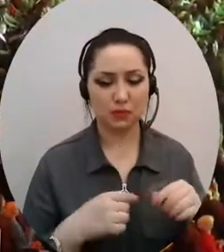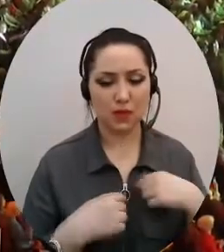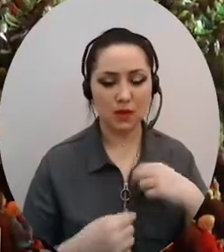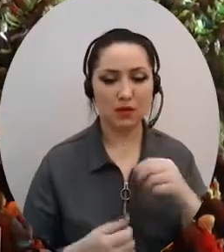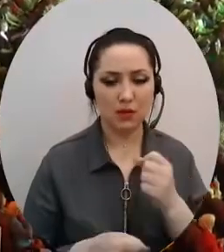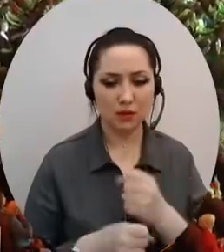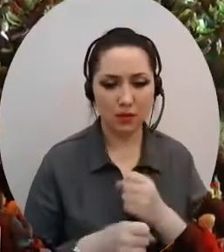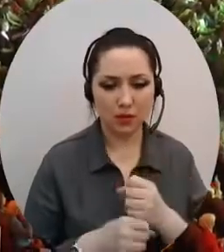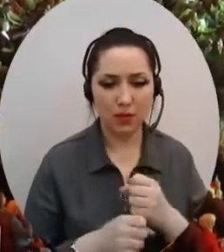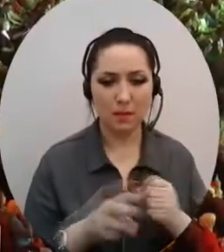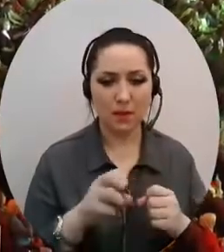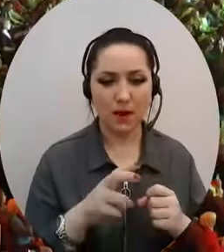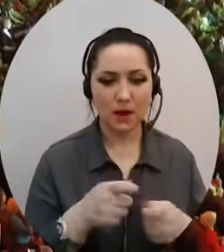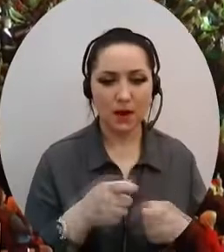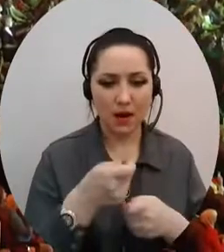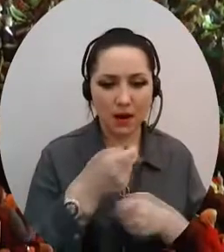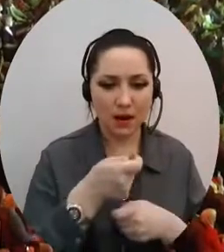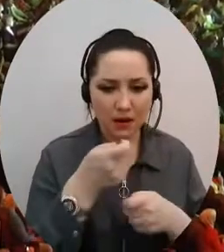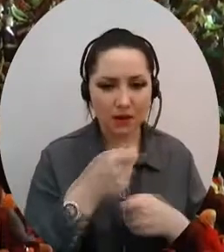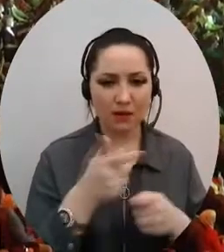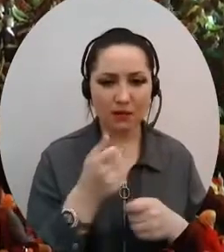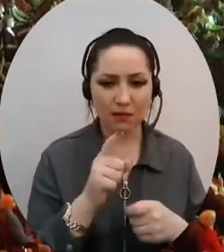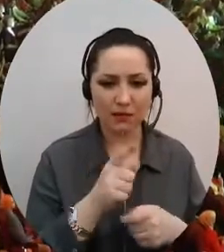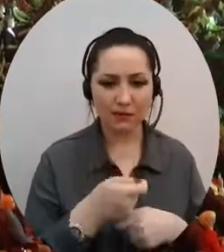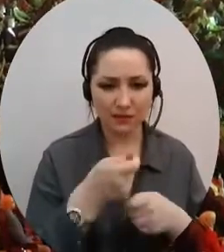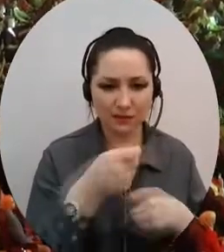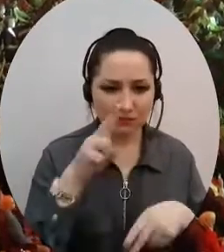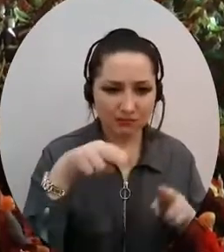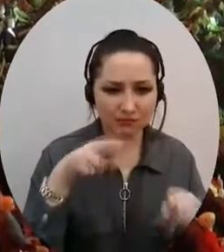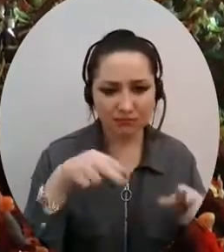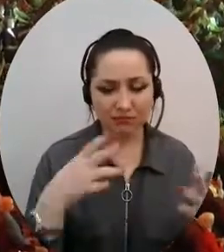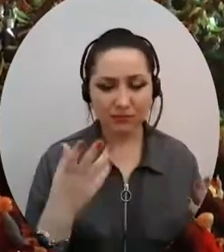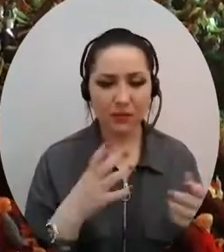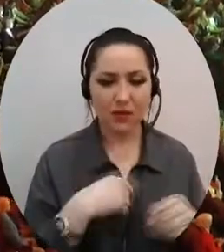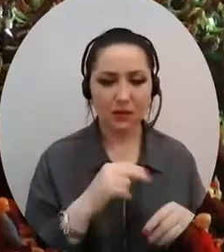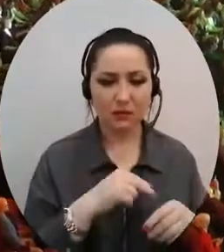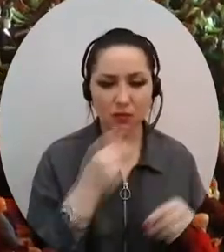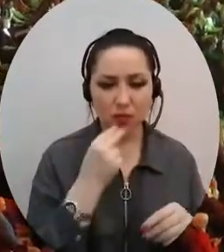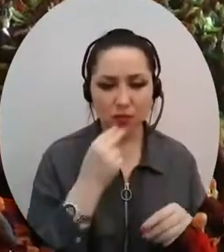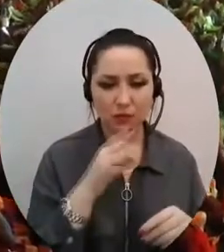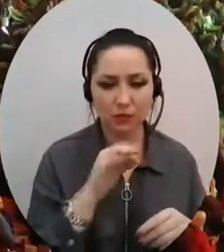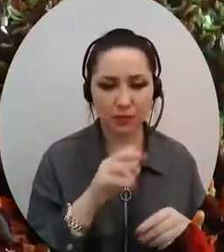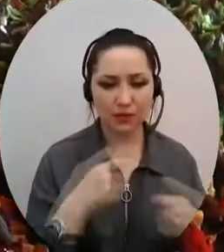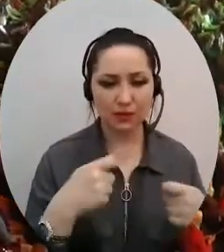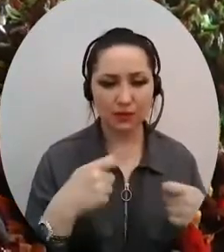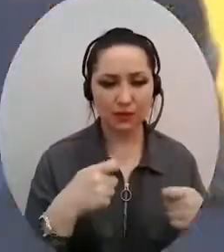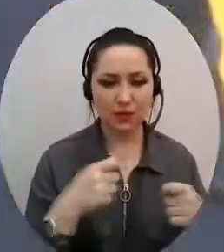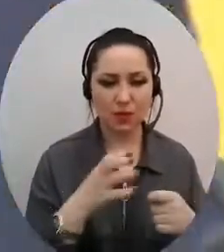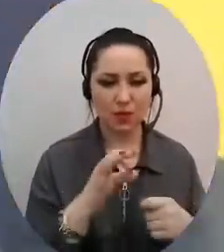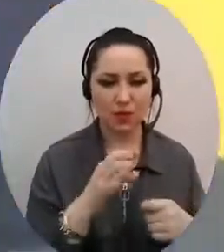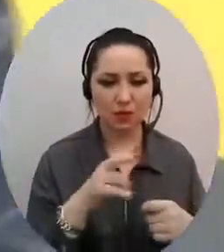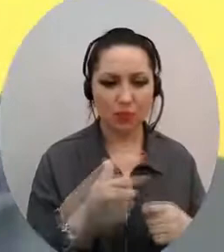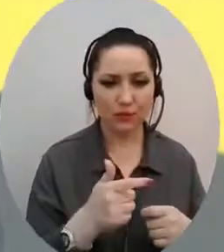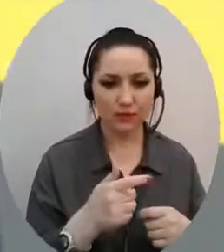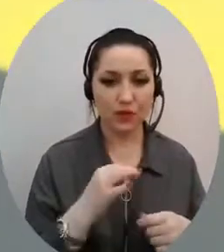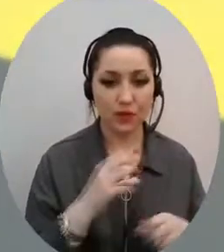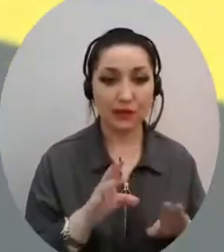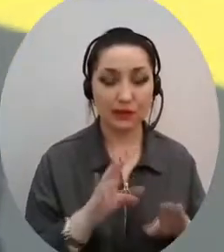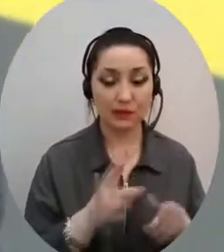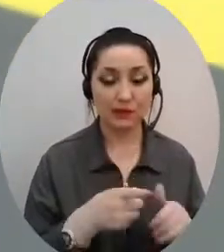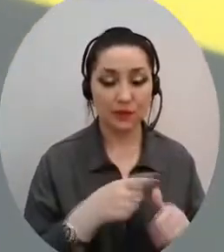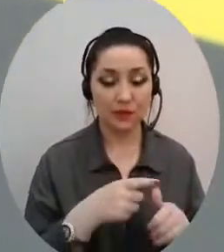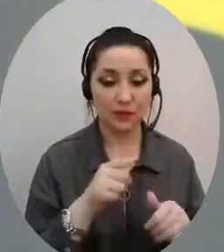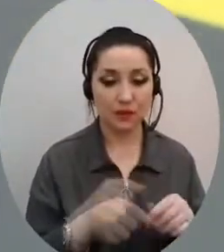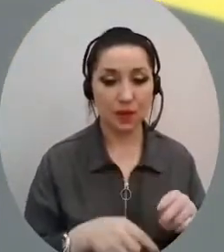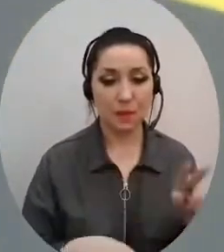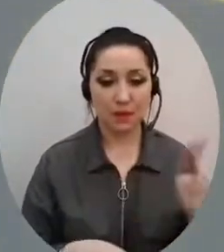маляром газовых труб, красил трубы. И работал в общепите по продаже хот-догов. И знаете, вот именно тогда, параллельно